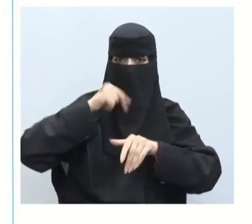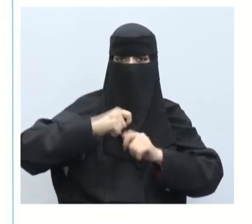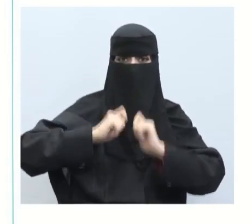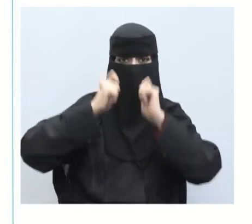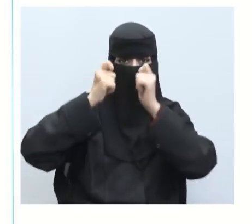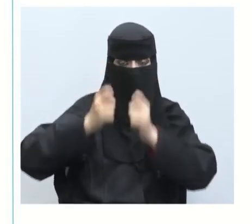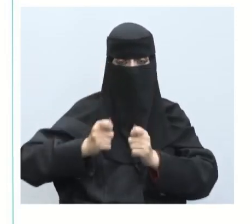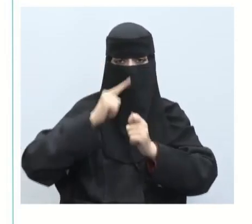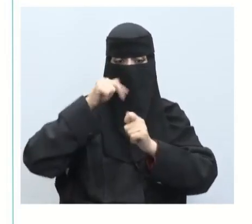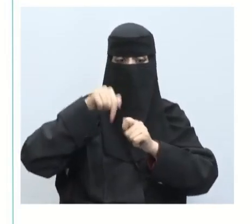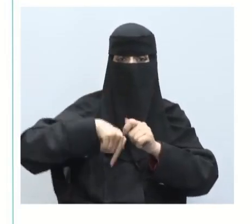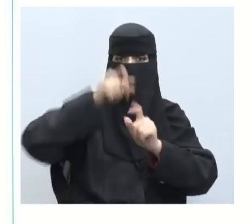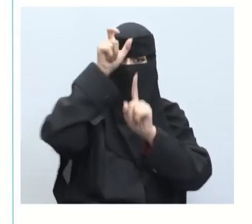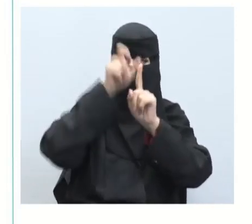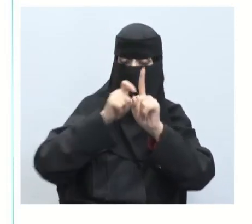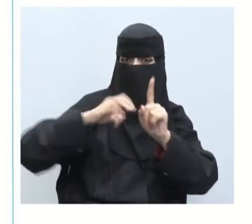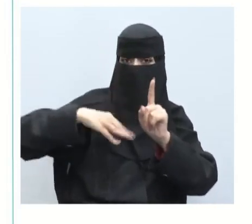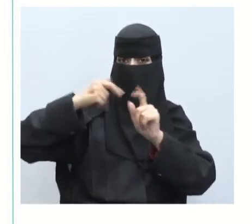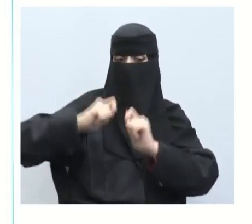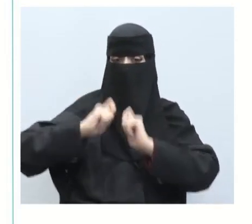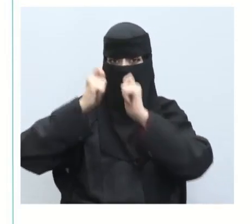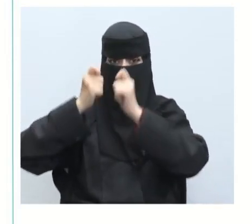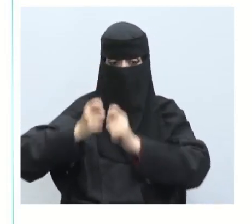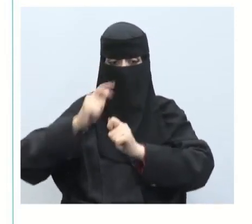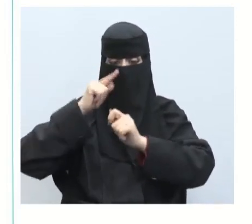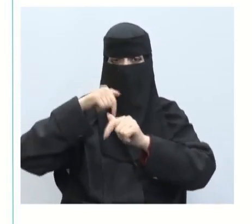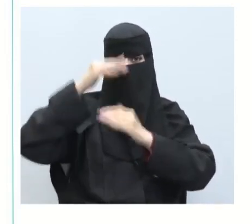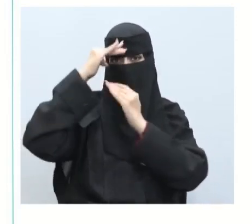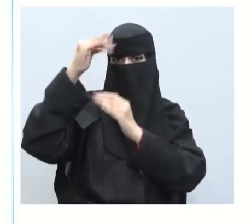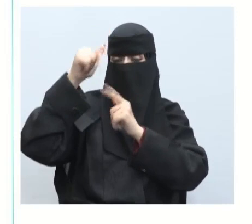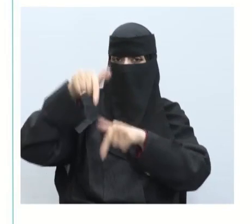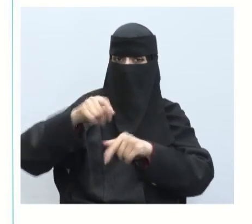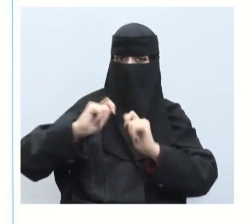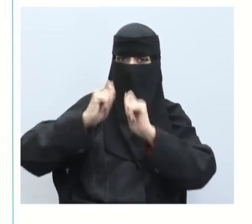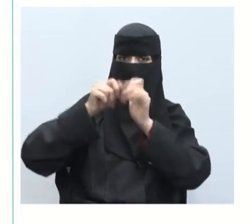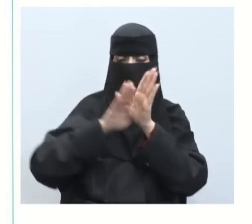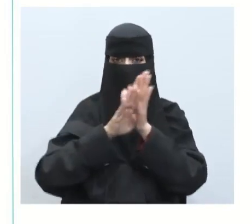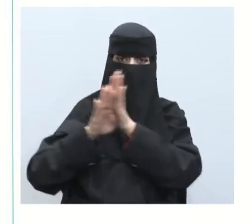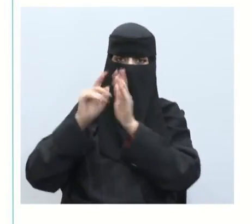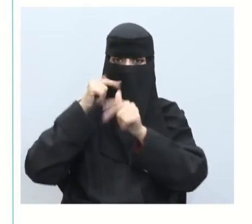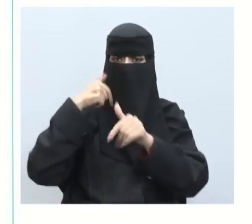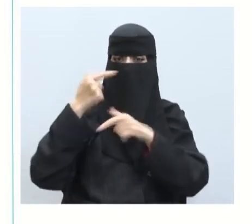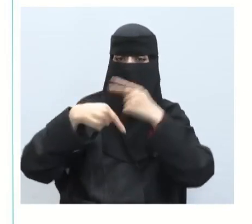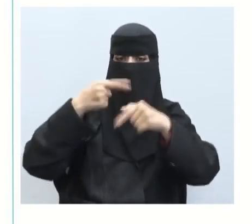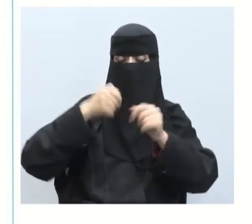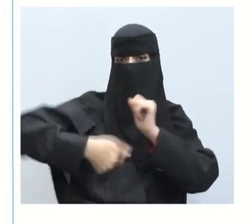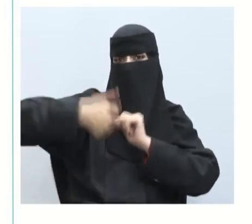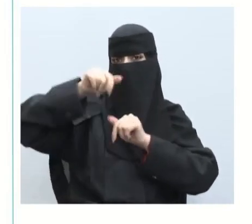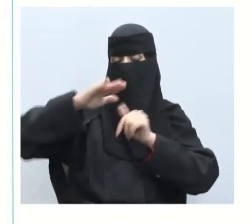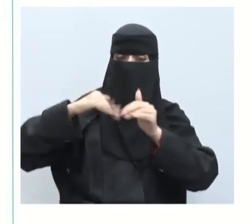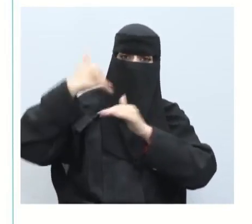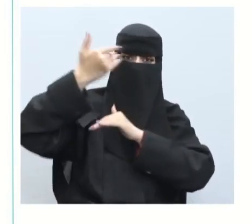ويكافئه الموظف الناجح يكافئ يقدره يقدم له الشكر والتقدير يقدم له المحفزات لكي يستمر في النجاح